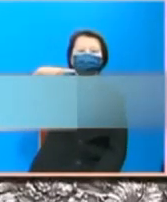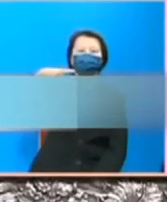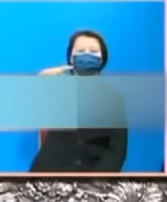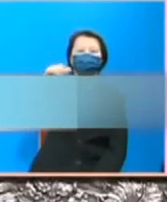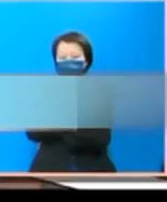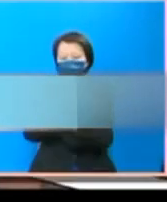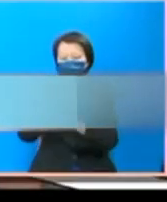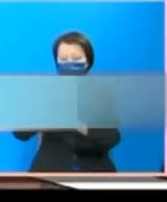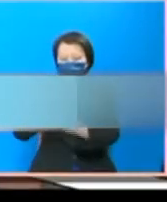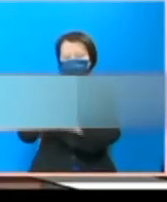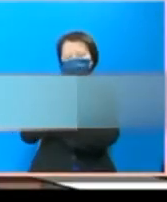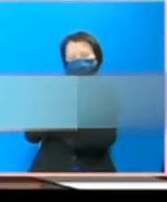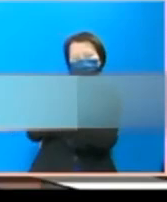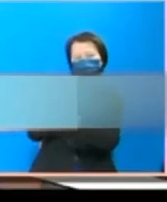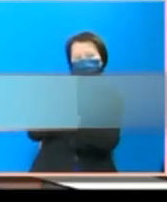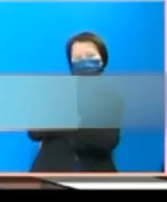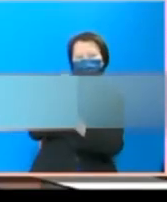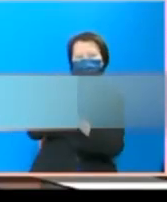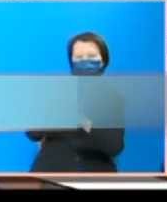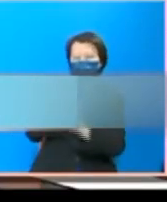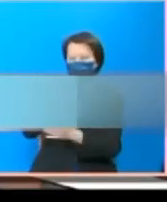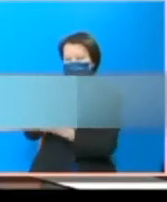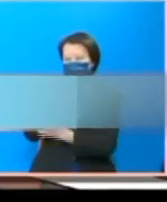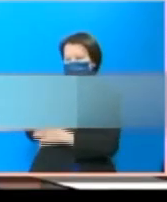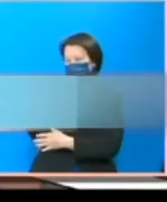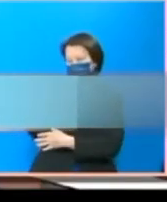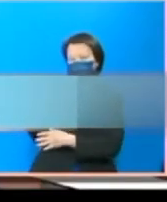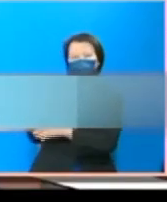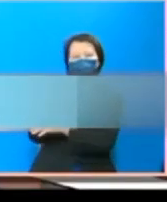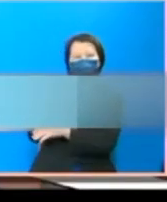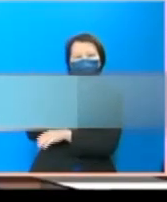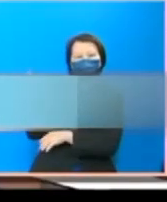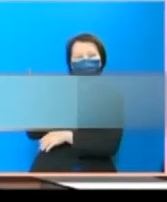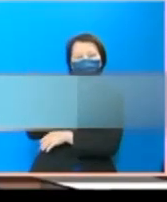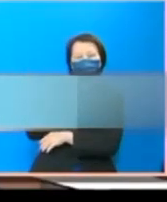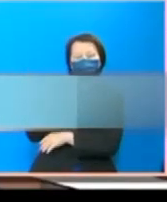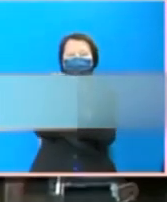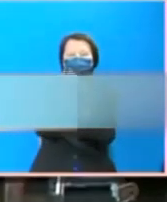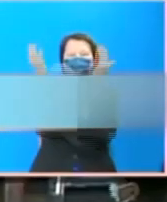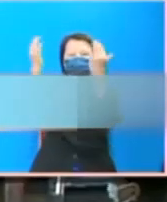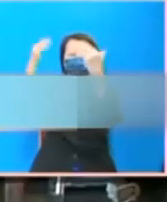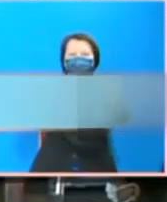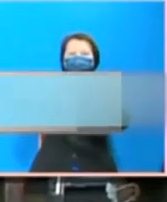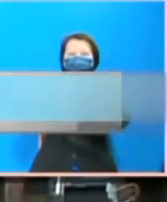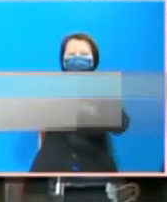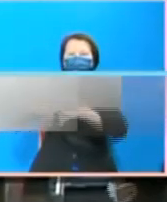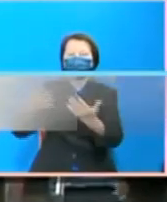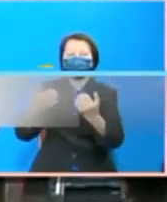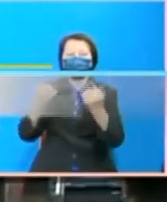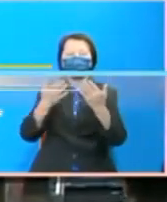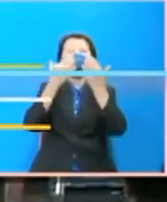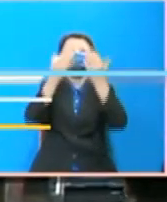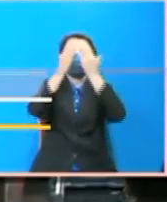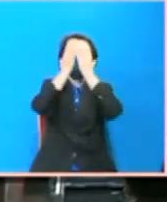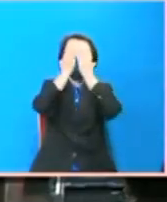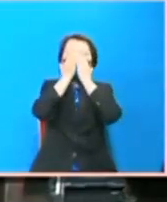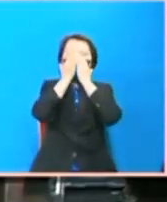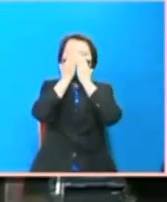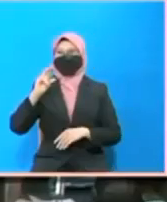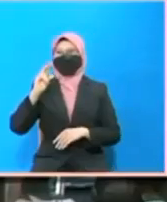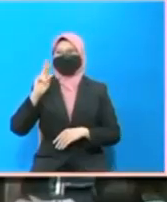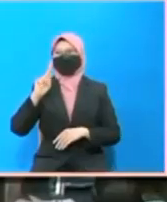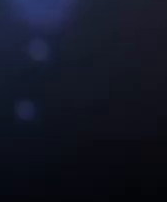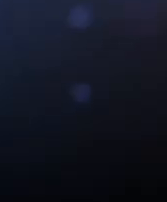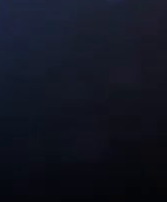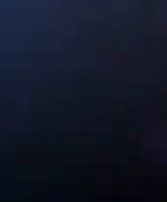pasal 7 membolehkan ordinan darurat ini diteruskan selama enam bulan selepas taruh tamat kepada 1og s2021a